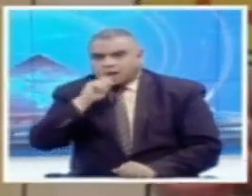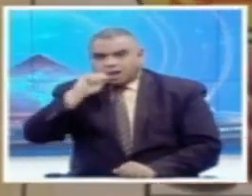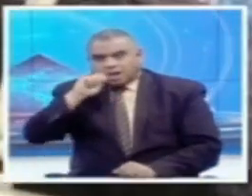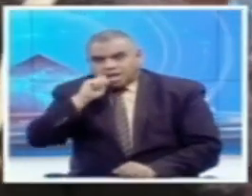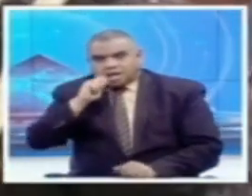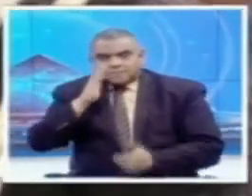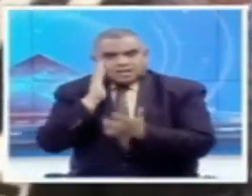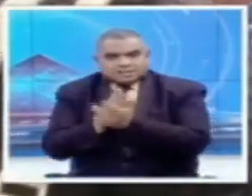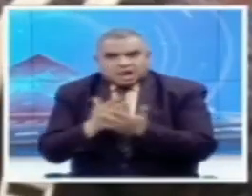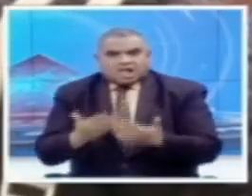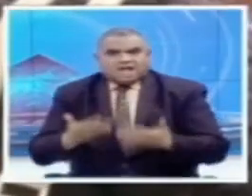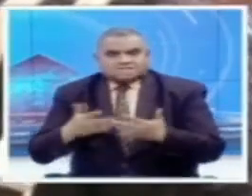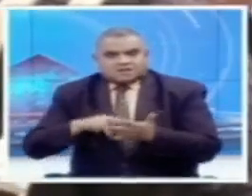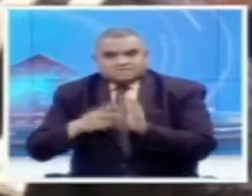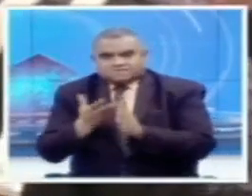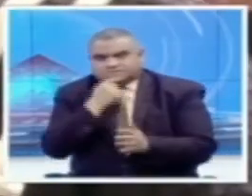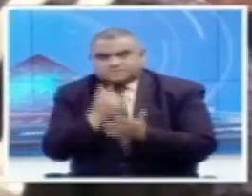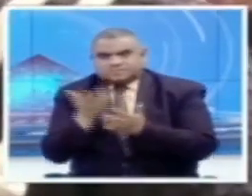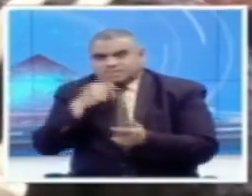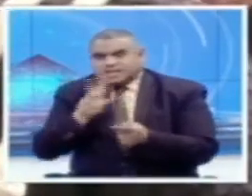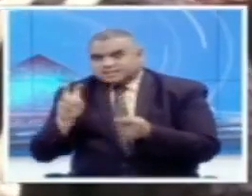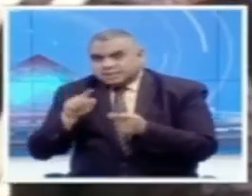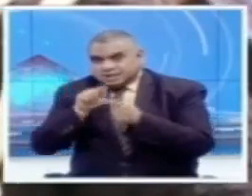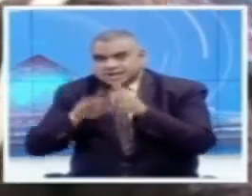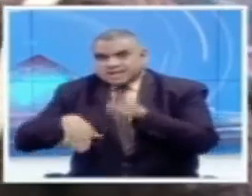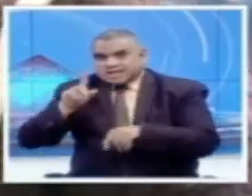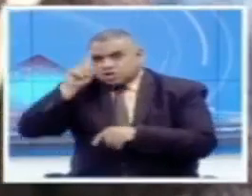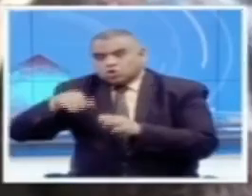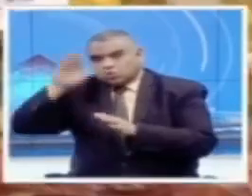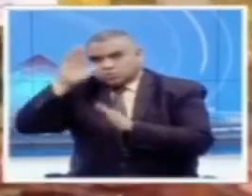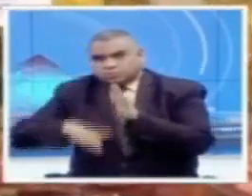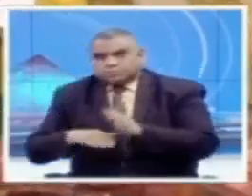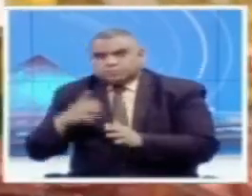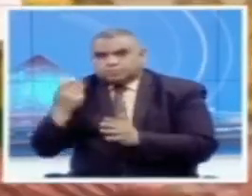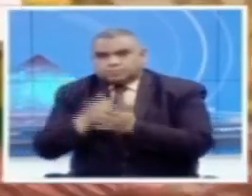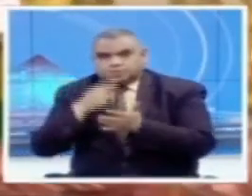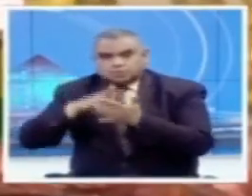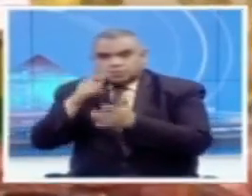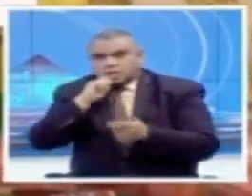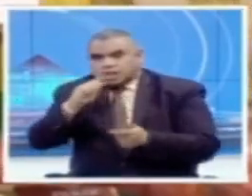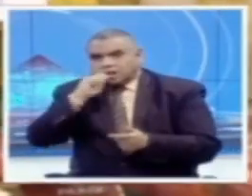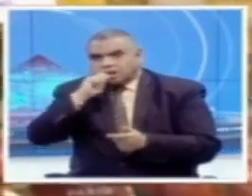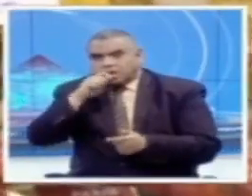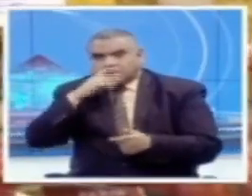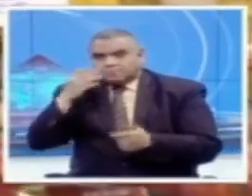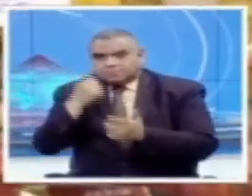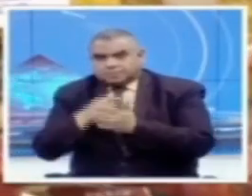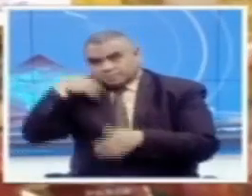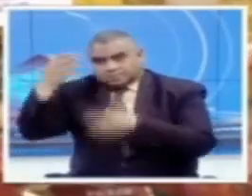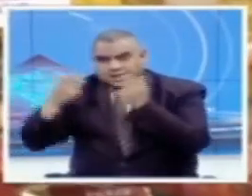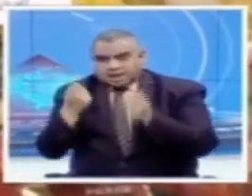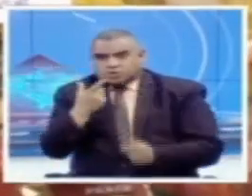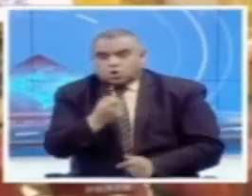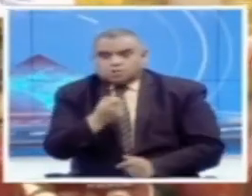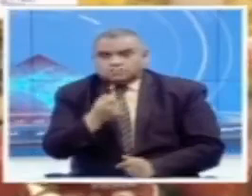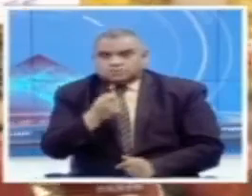مجمدة، والسعر لا يتعدى 70 جنيها للكيلو الواحد. الأسعار اللي موجودة هنا أسعار اللحوم العاملة 55،